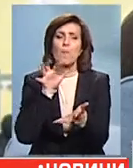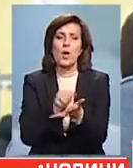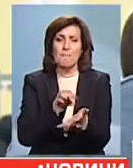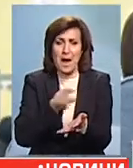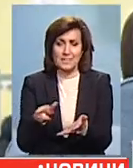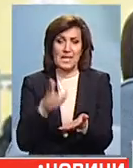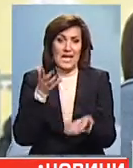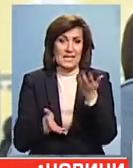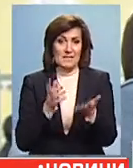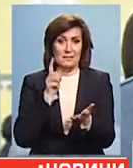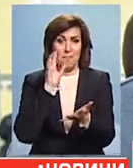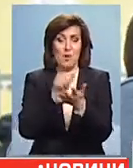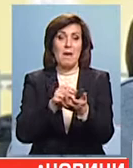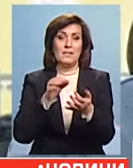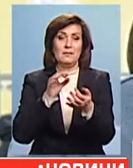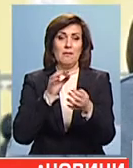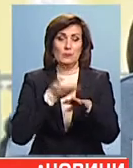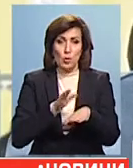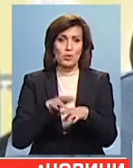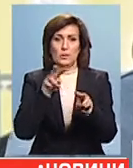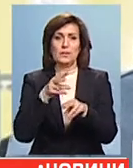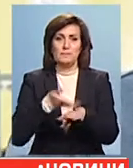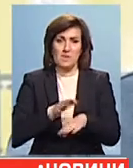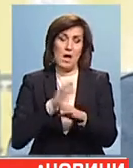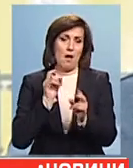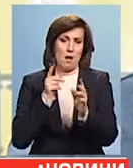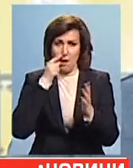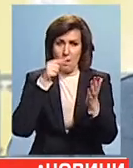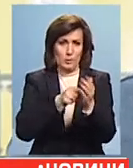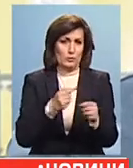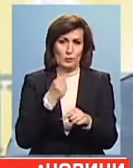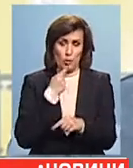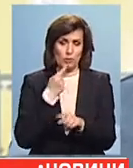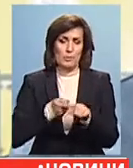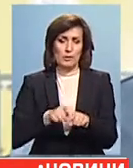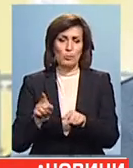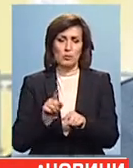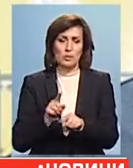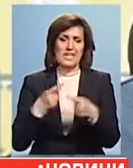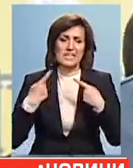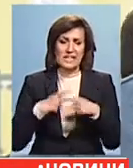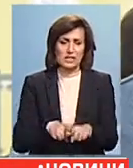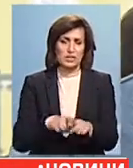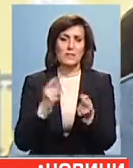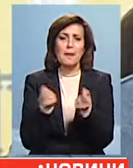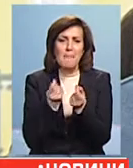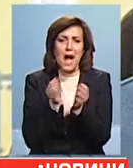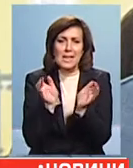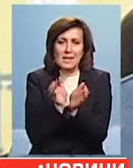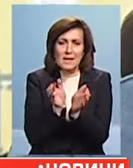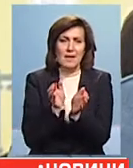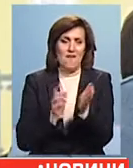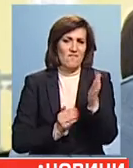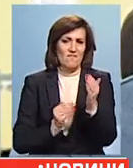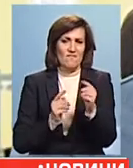матеріалів. В випадку, якщо поймати, його складно відслідити, ну а далі складно поразити просто тому, що технічно його малі розміри і